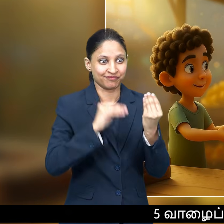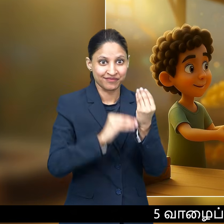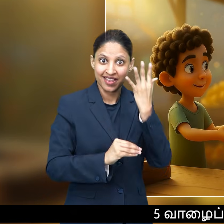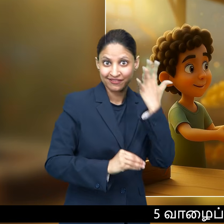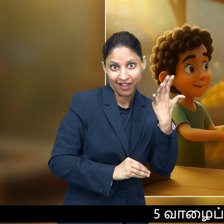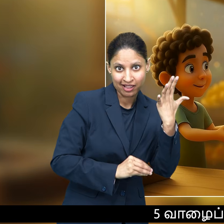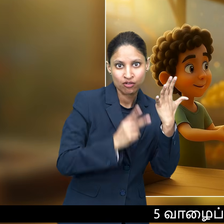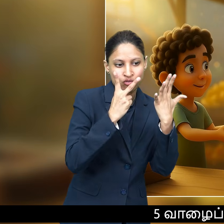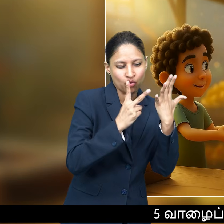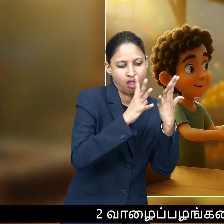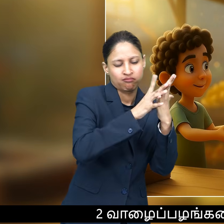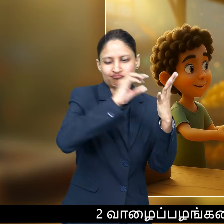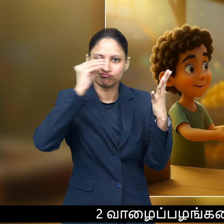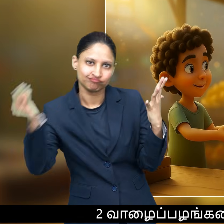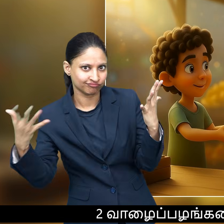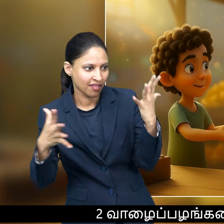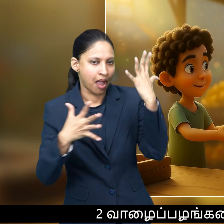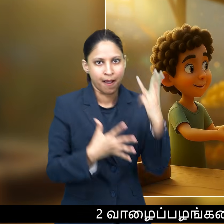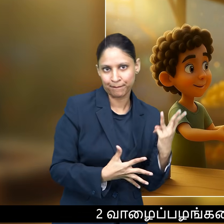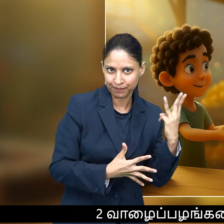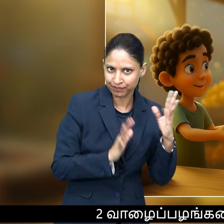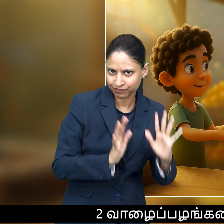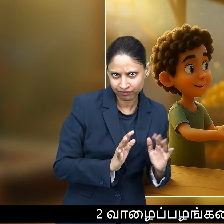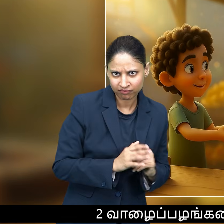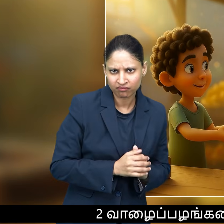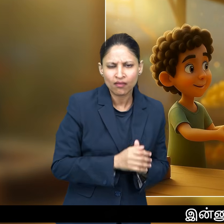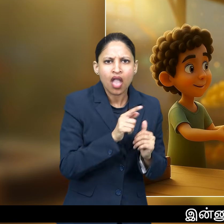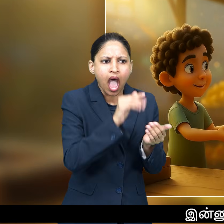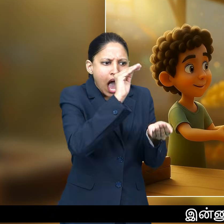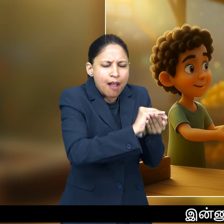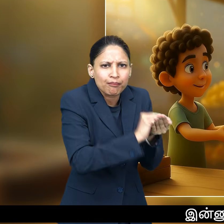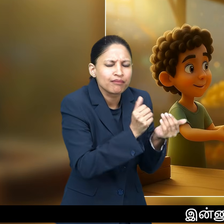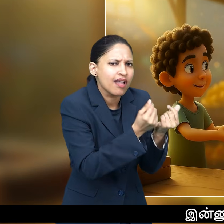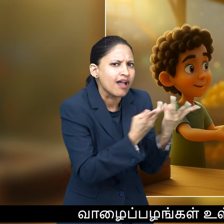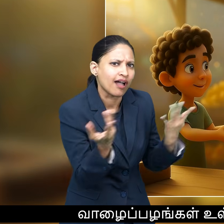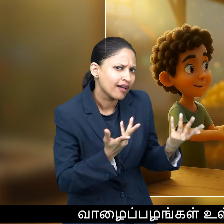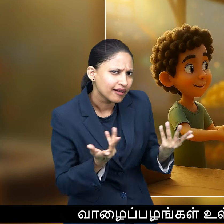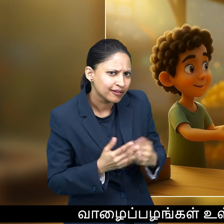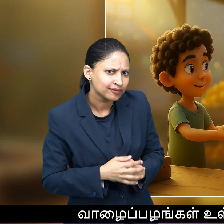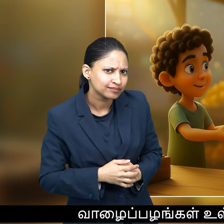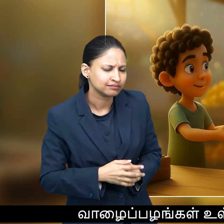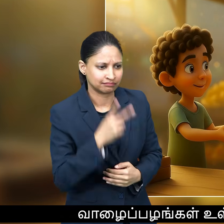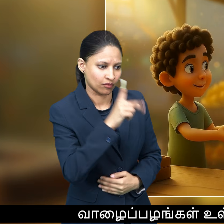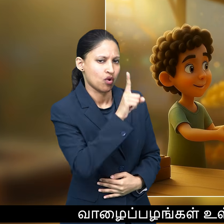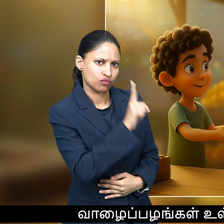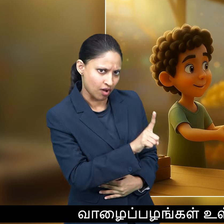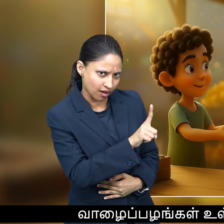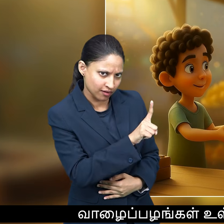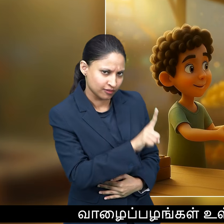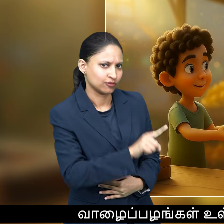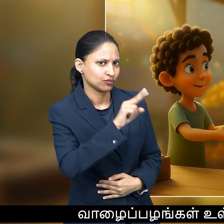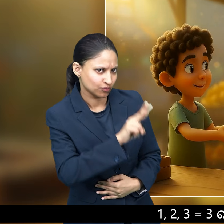5 வாழைப்பழங்களிலிருந்து 2 வாழைப்பழங்களை எடுத்துக்கொள்வோம். இன்னும் எத்தனை வாழைப்பழங்கள் உள்ளன என்று